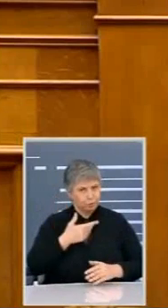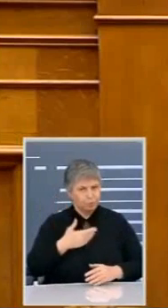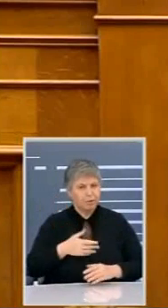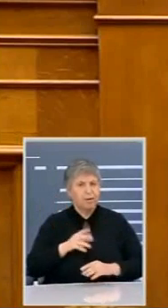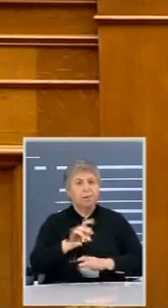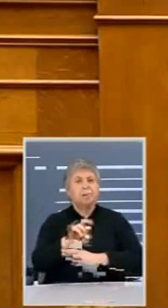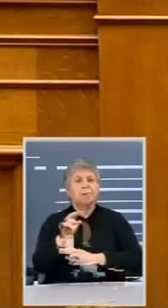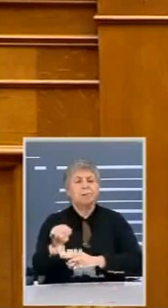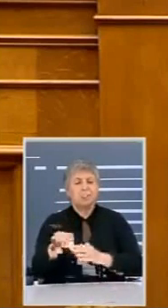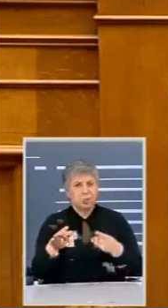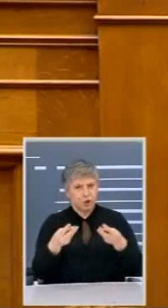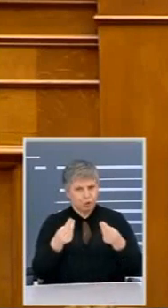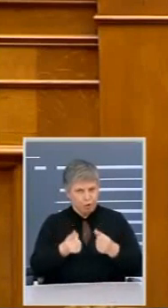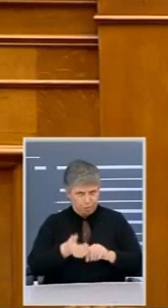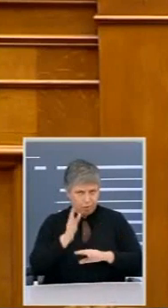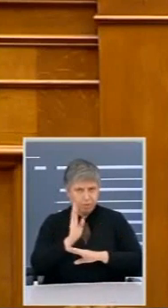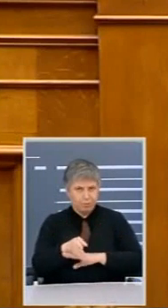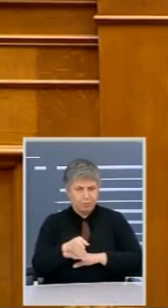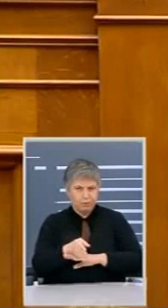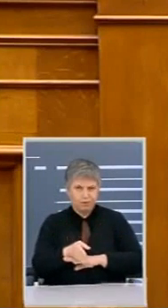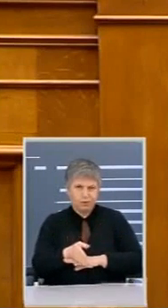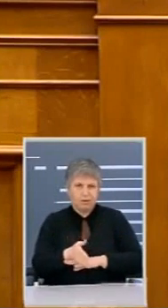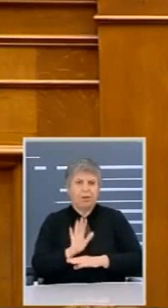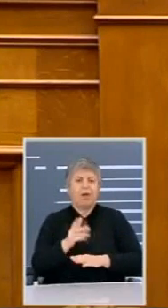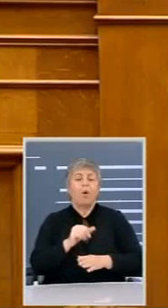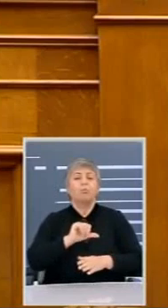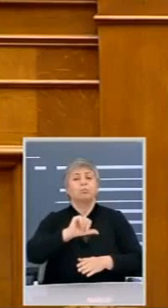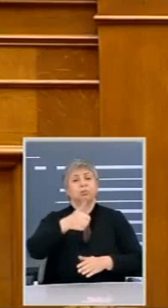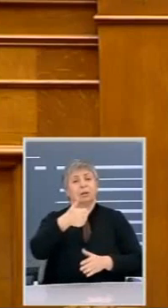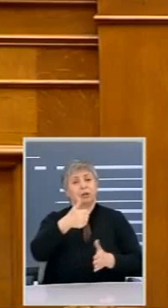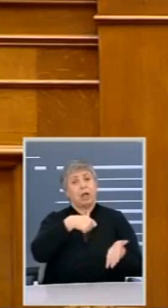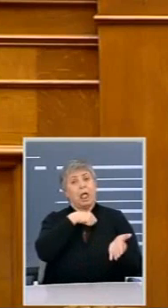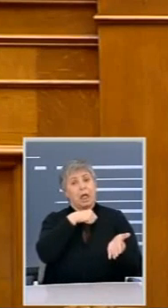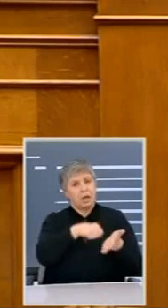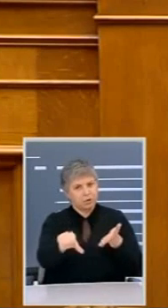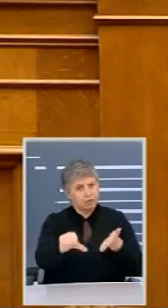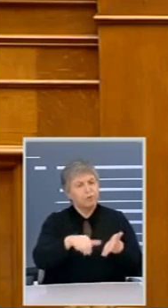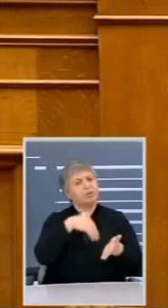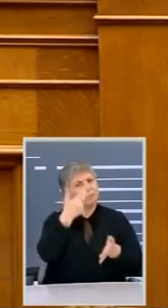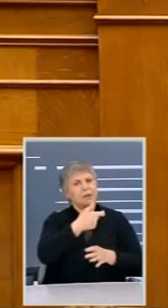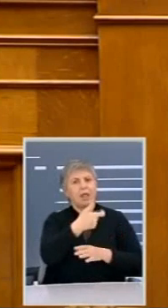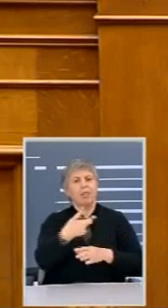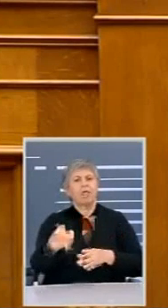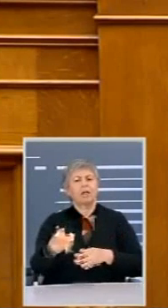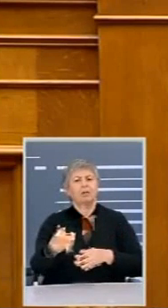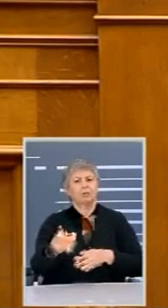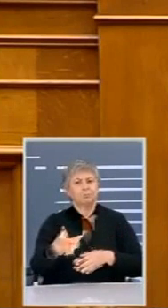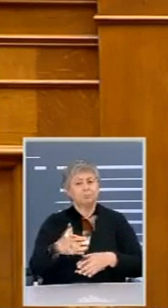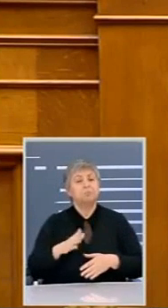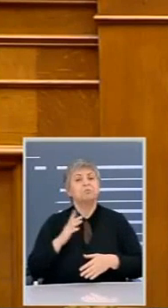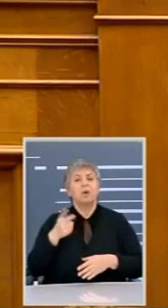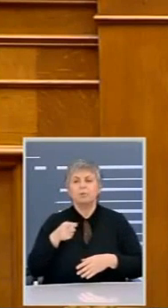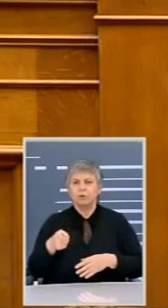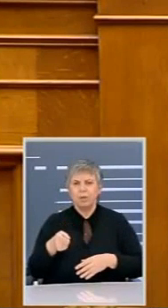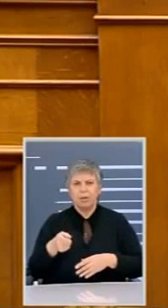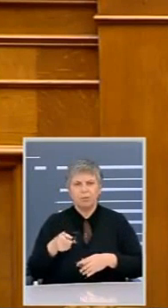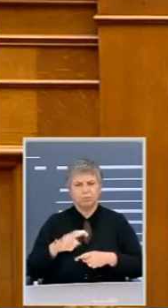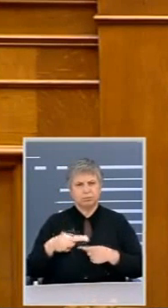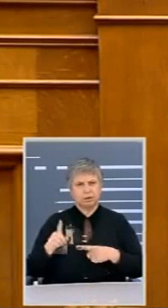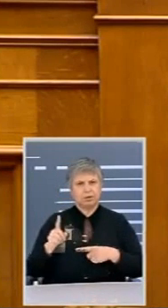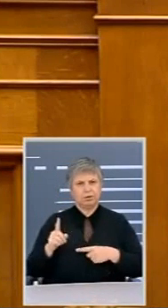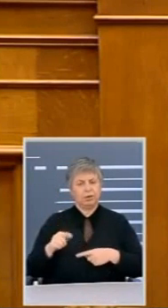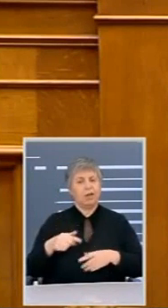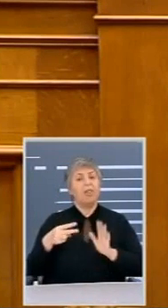νέου εάν δεν είχε αποπληρώσει το παλιό του δάνειο. Δεν έγινε όμως το ίδιο και στη συγκεκριμένη περίπτωση. Το 2009 ο κύριος